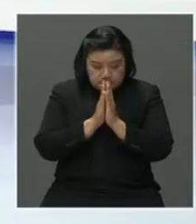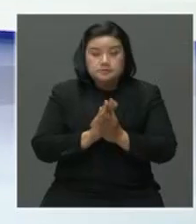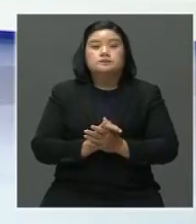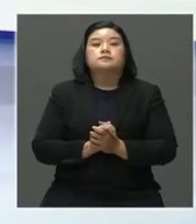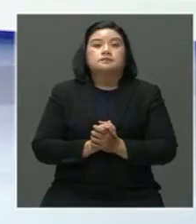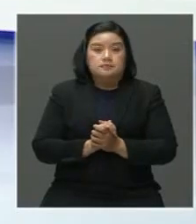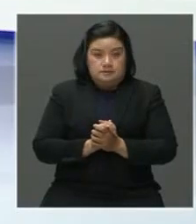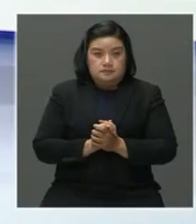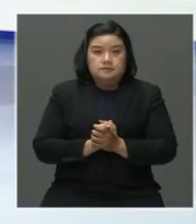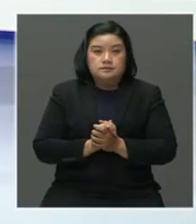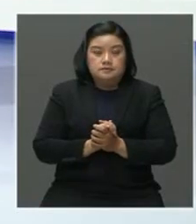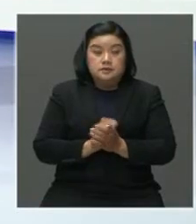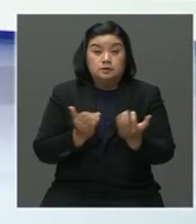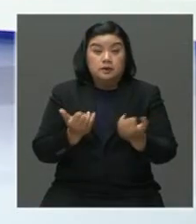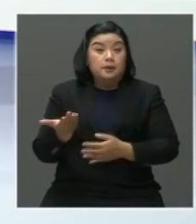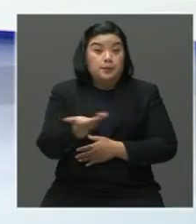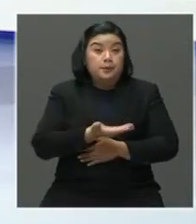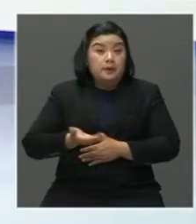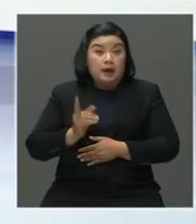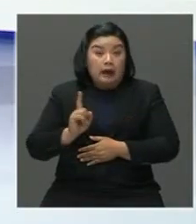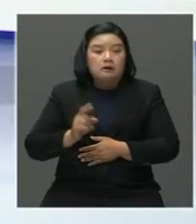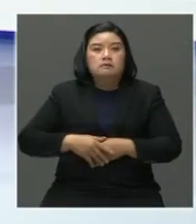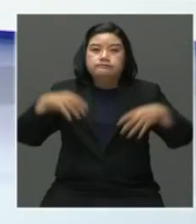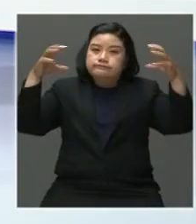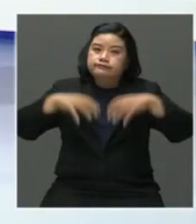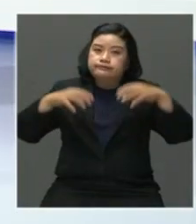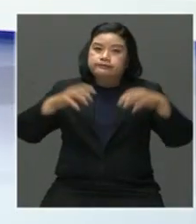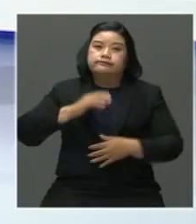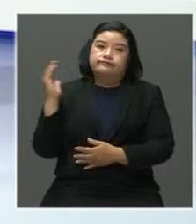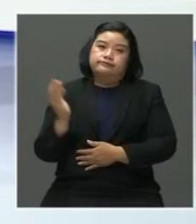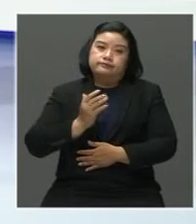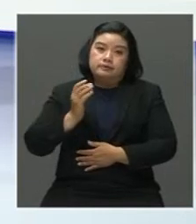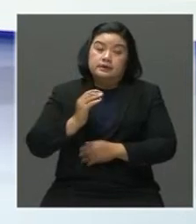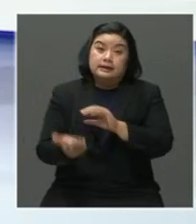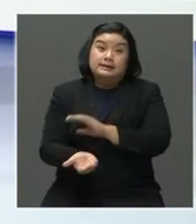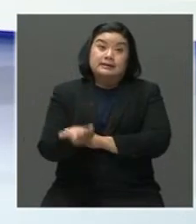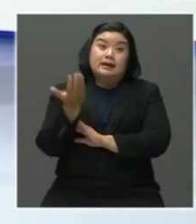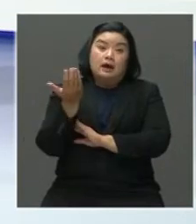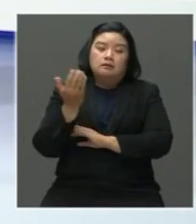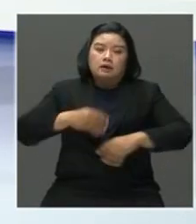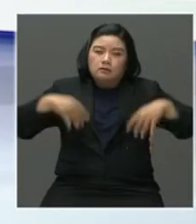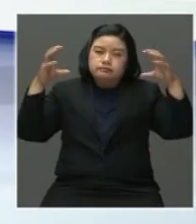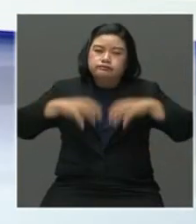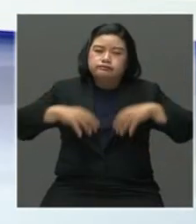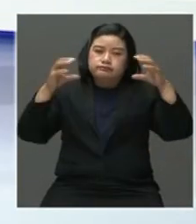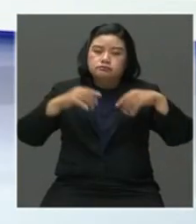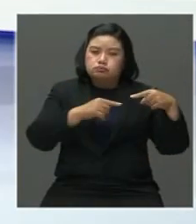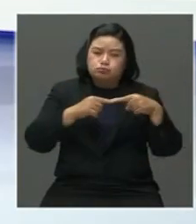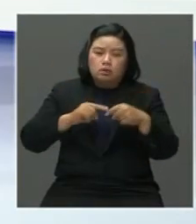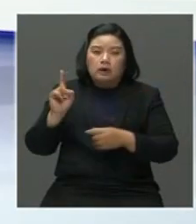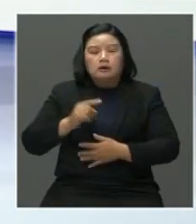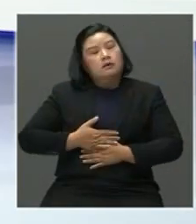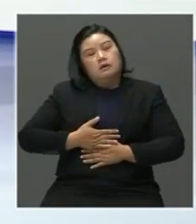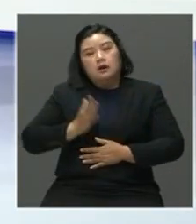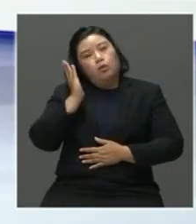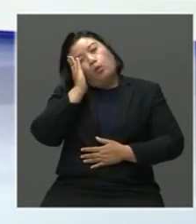ค่ะสำหรับช่วงแรกวันนี้ชวนคุยเรื่องของสภาพอากาศกันหน่อยนะคะเพราะว่าตั้งแต่เช้าเนี่ยก็ฝนตกกันมาเรื่อยมาบางคนบอกว่าไม่อยากตื่นเลยวันนี